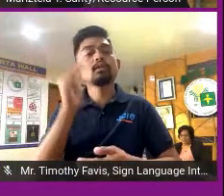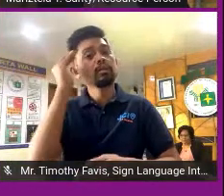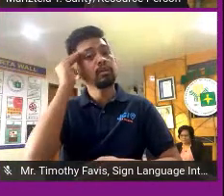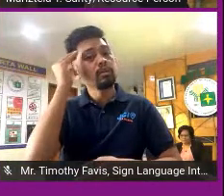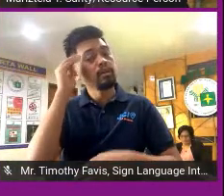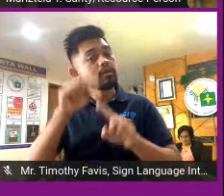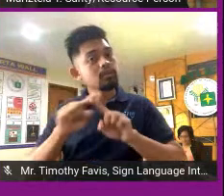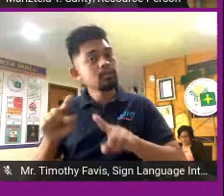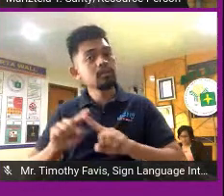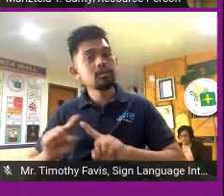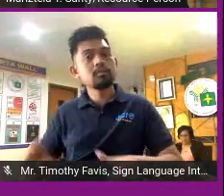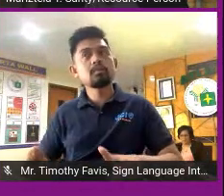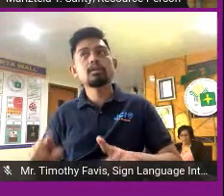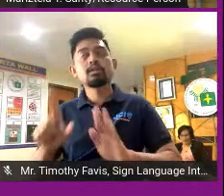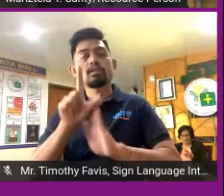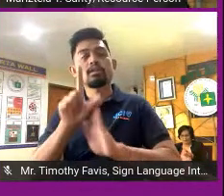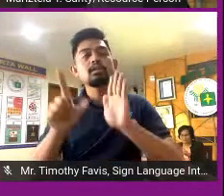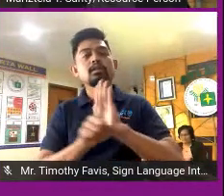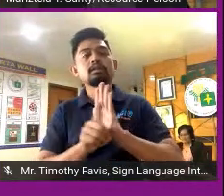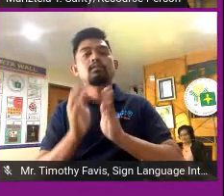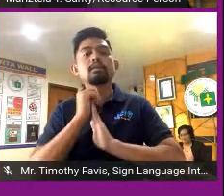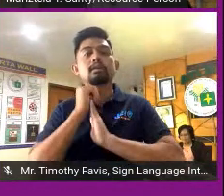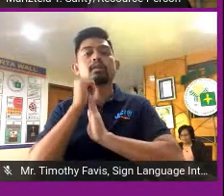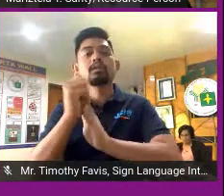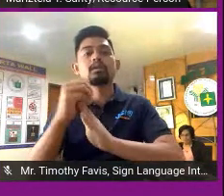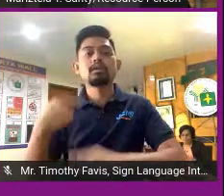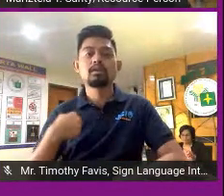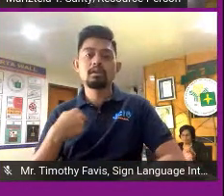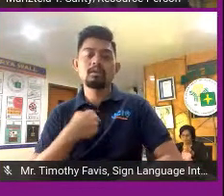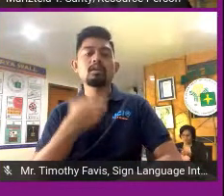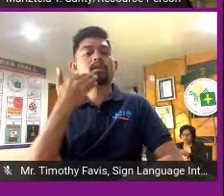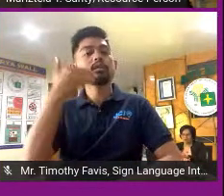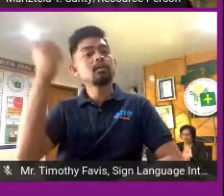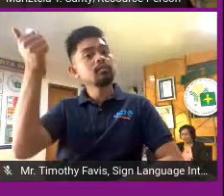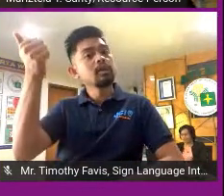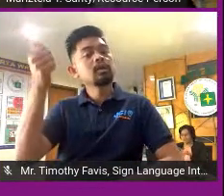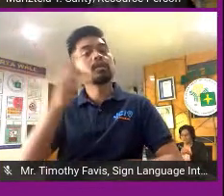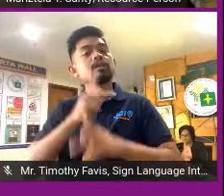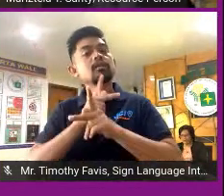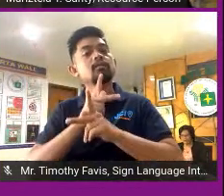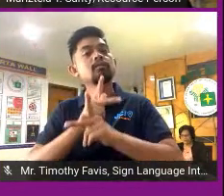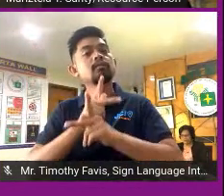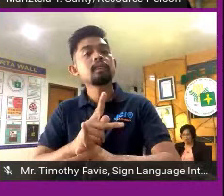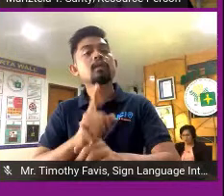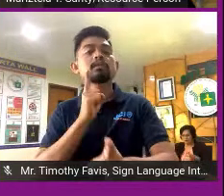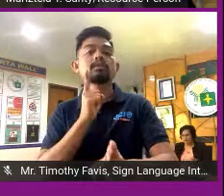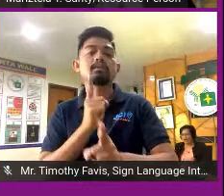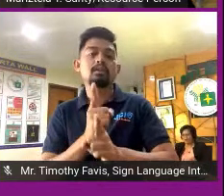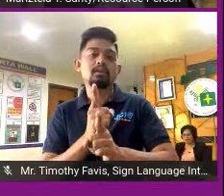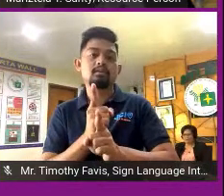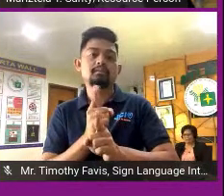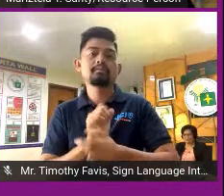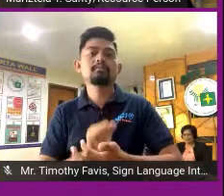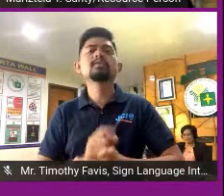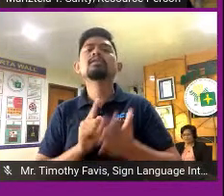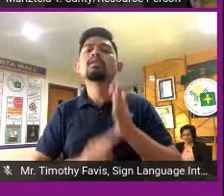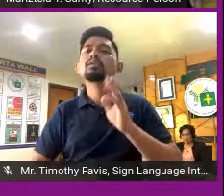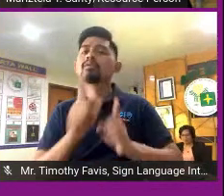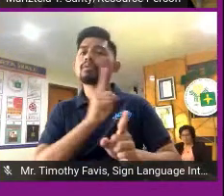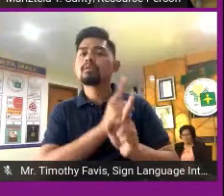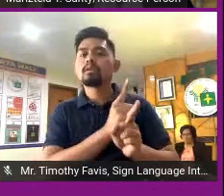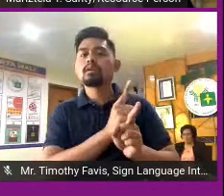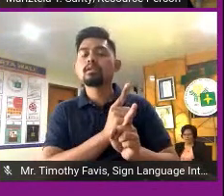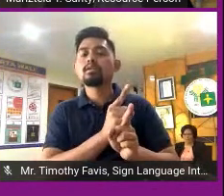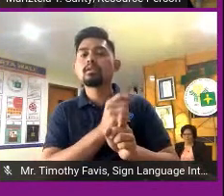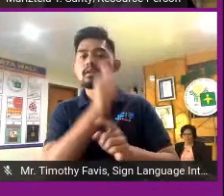Knowing the different mandates would lead us to better provision of these rights. Kung ano po ang rights